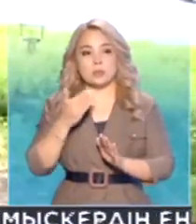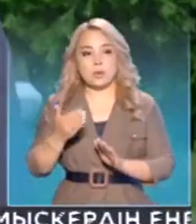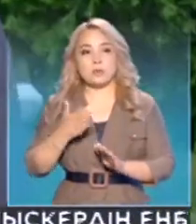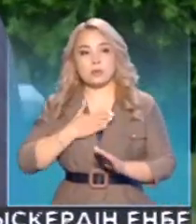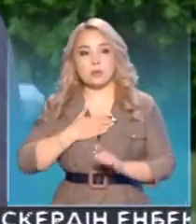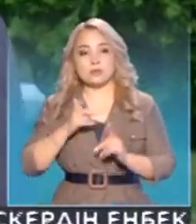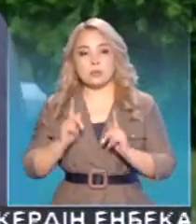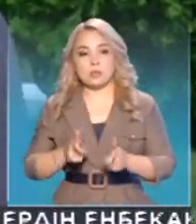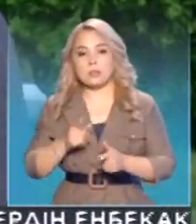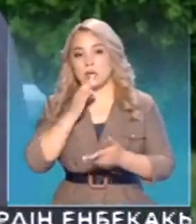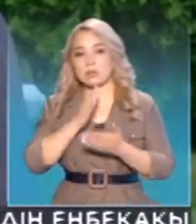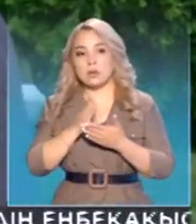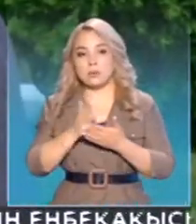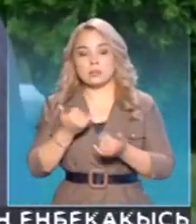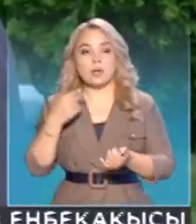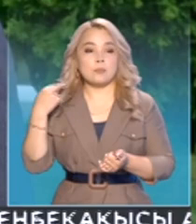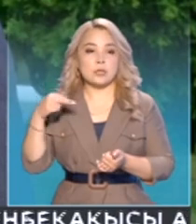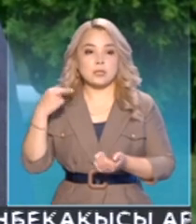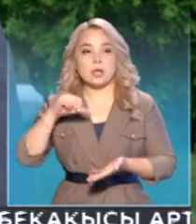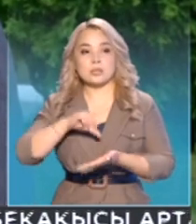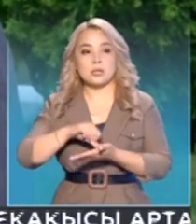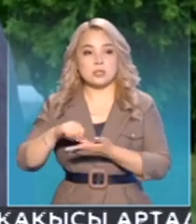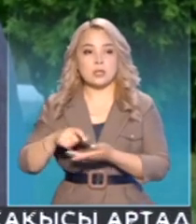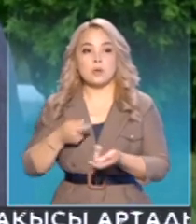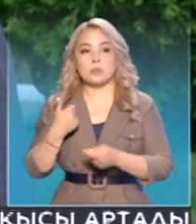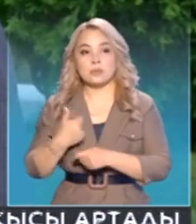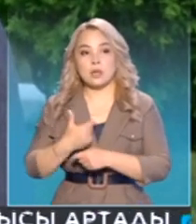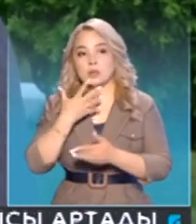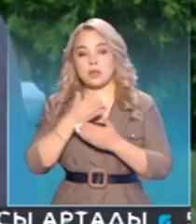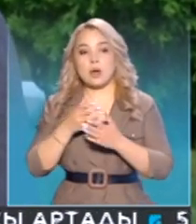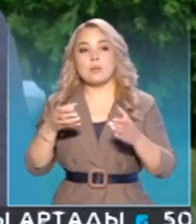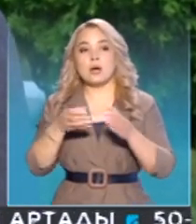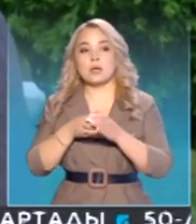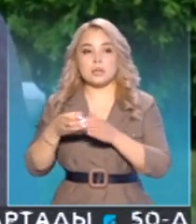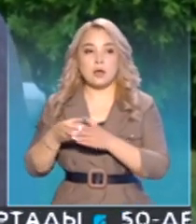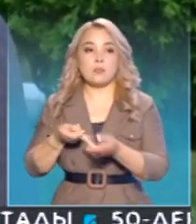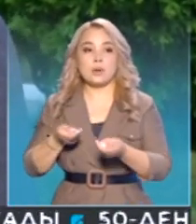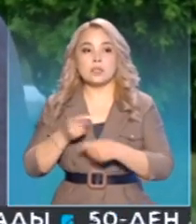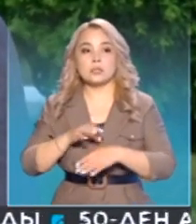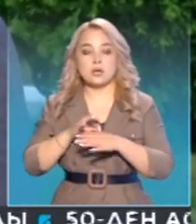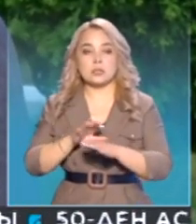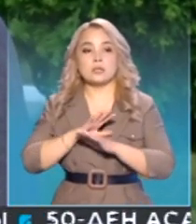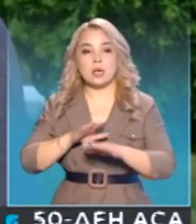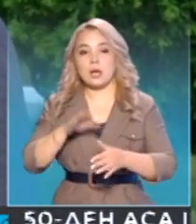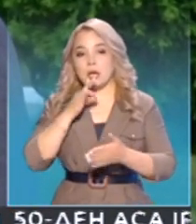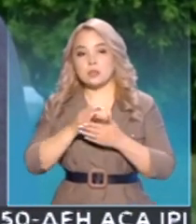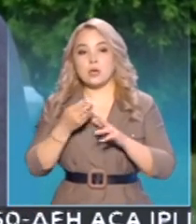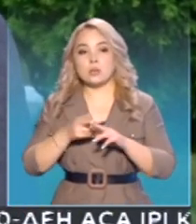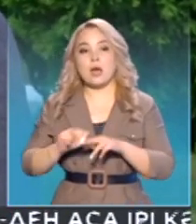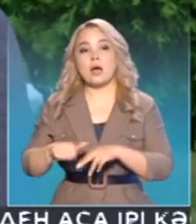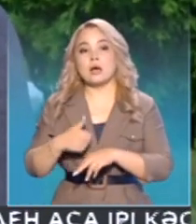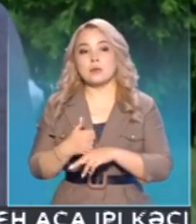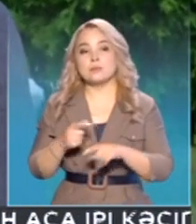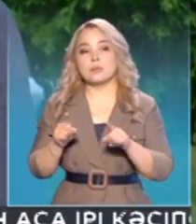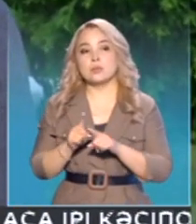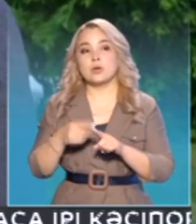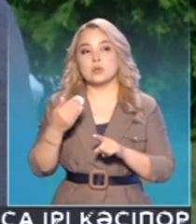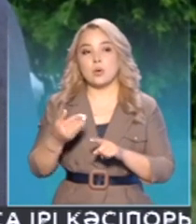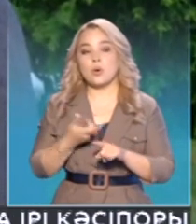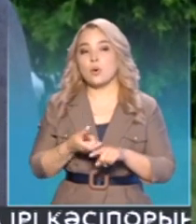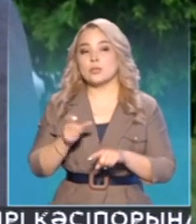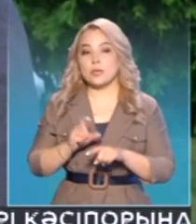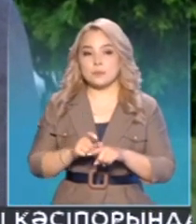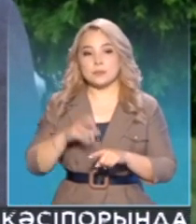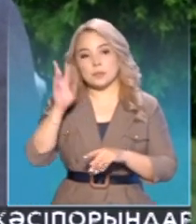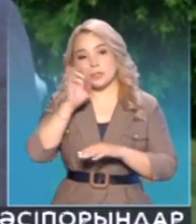Мен барым. Президенттің билік кезінде парламент бипартияны басқармауы, партияда болмауы, сол сияқты әкімдердің де бұл өте